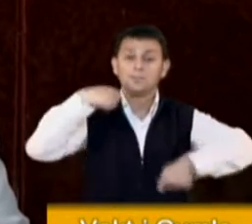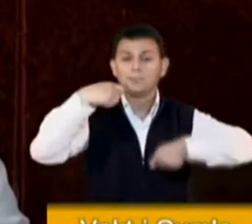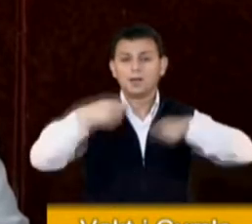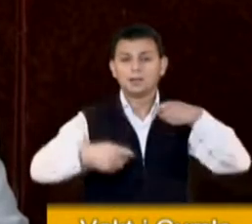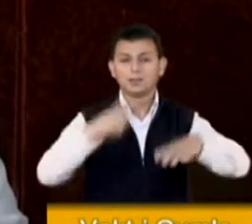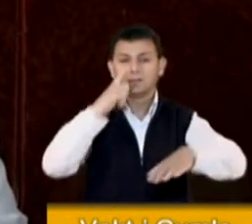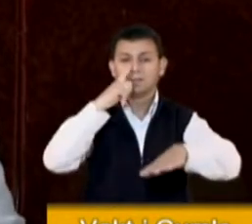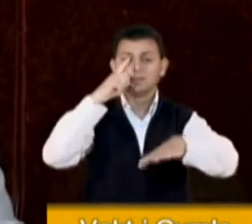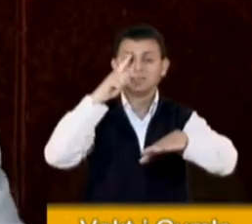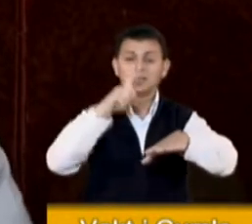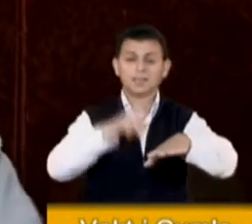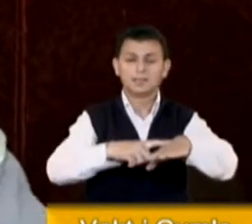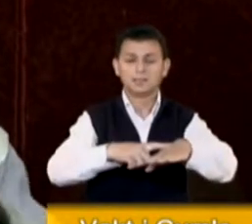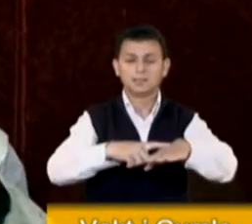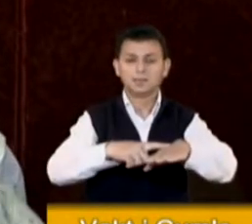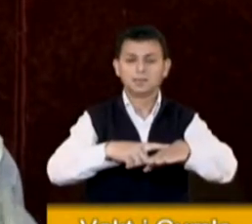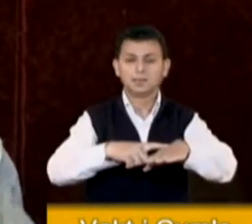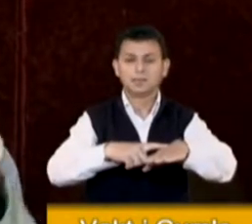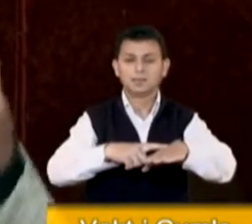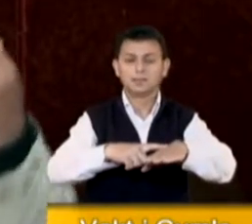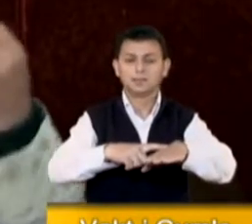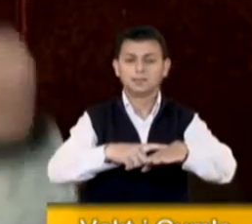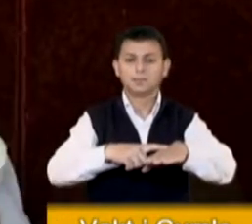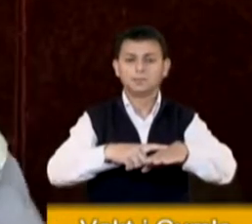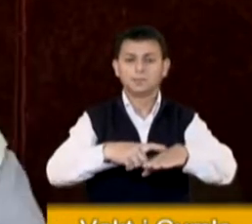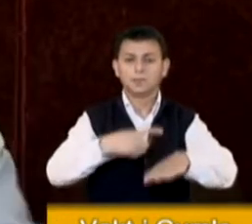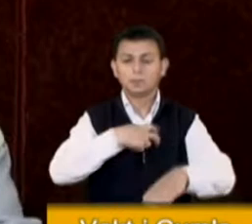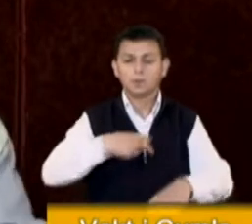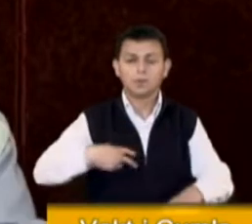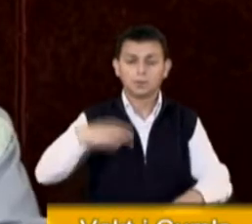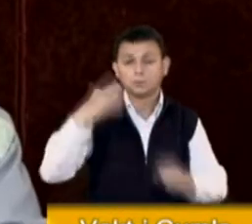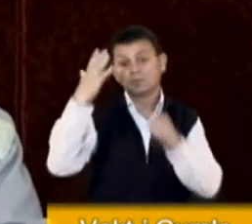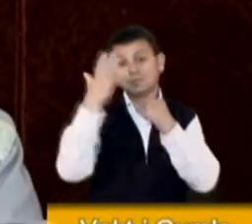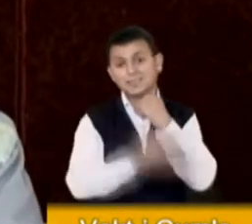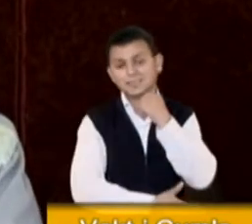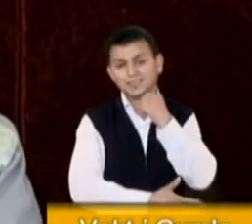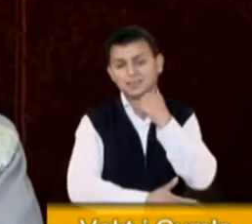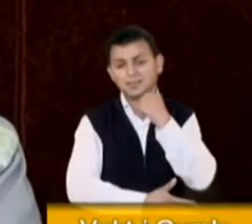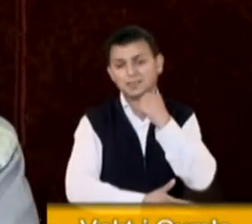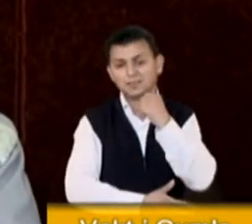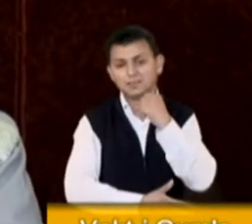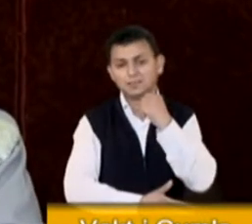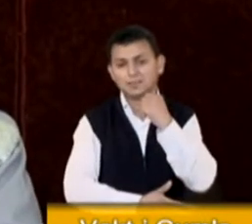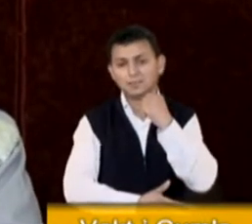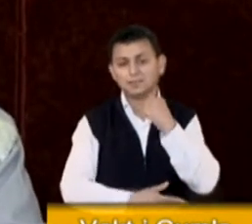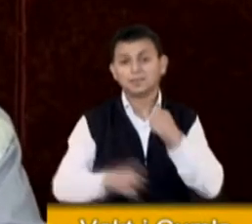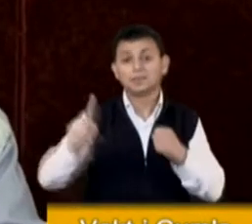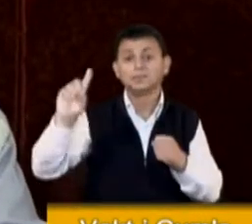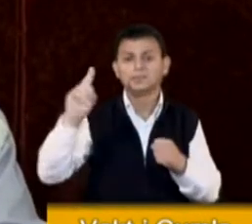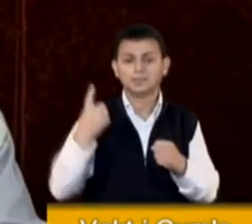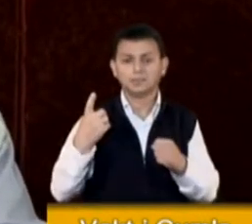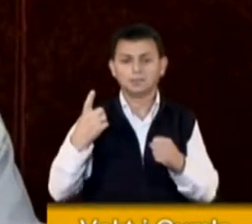Vesselam'ın yasakladığı, men ettiği, kaçınmamızın vacip olduğu şeylerdir muhterem müminler.